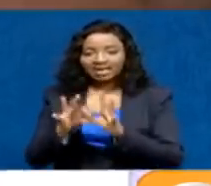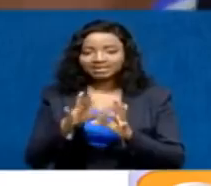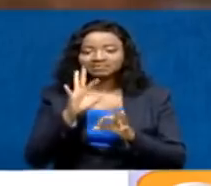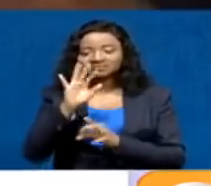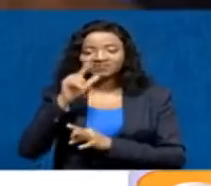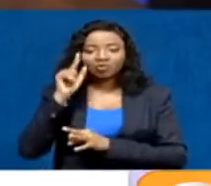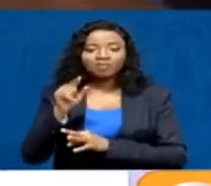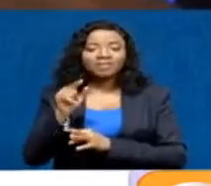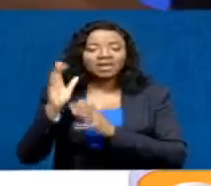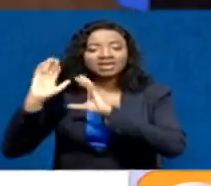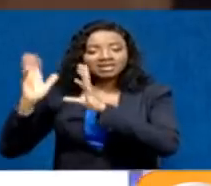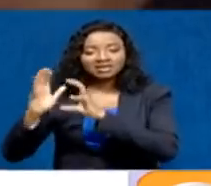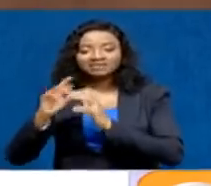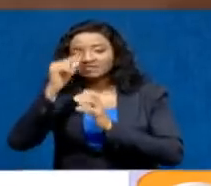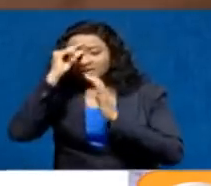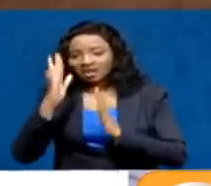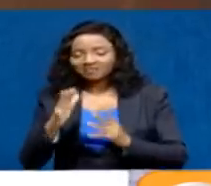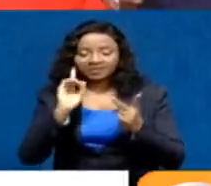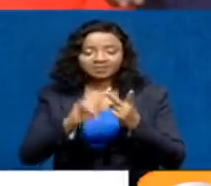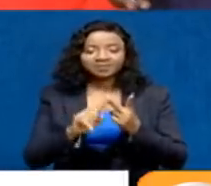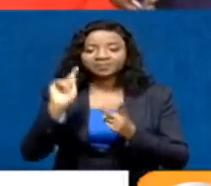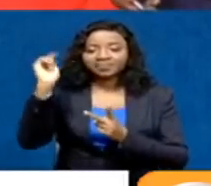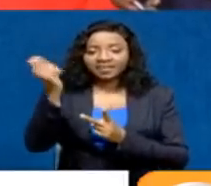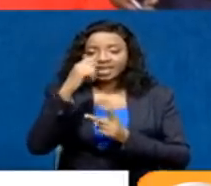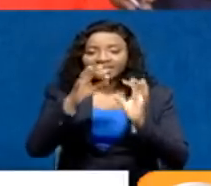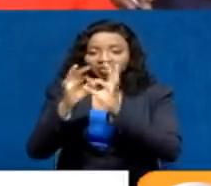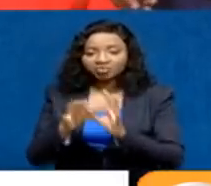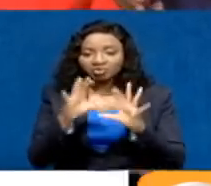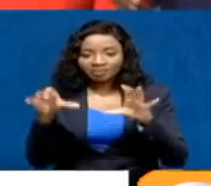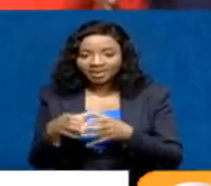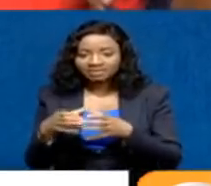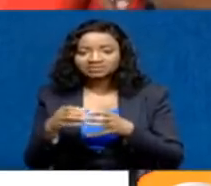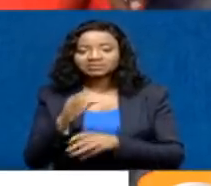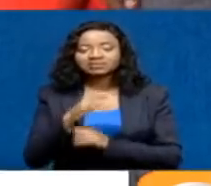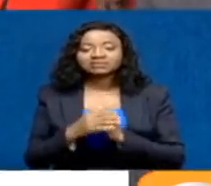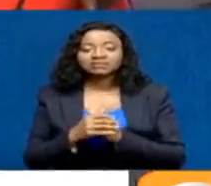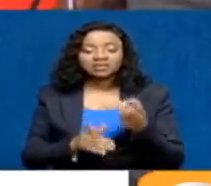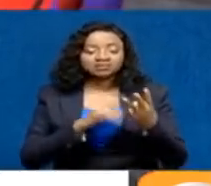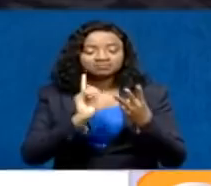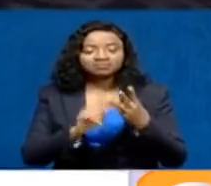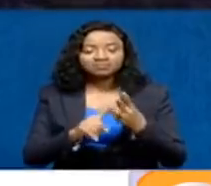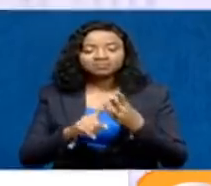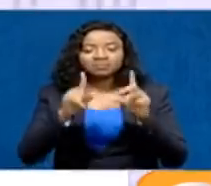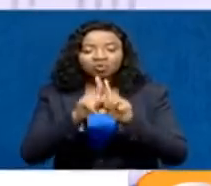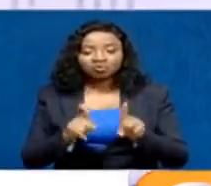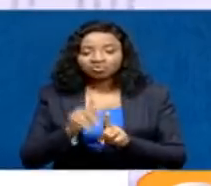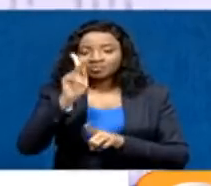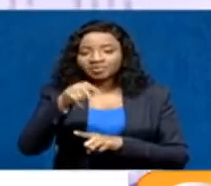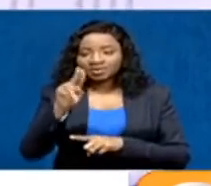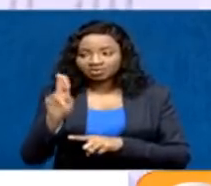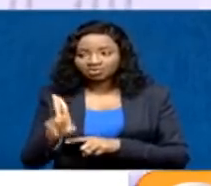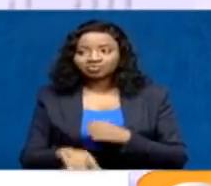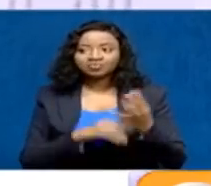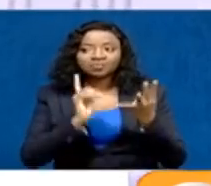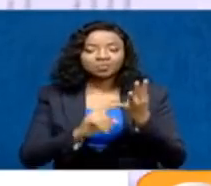wa Kilifi Amason Kingi, Kenya Union Party cha gavana wa Pokot Magharibi John Lonyangapuo, PNU kinachoongozwa na waziri wa